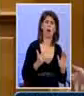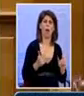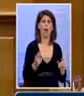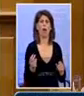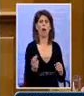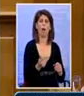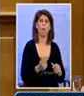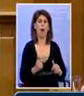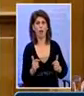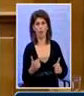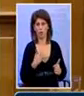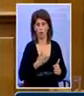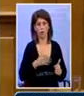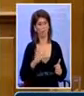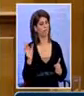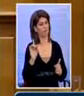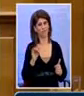καταφέρετε εσείς ποτέ αυτά.